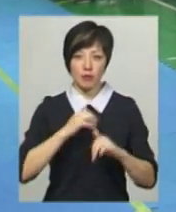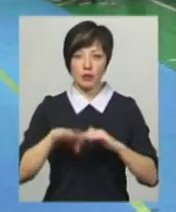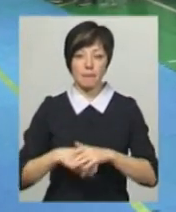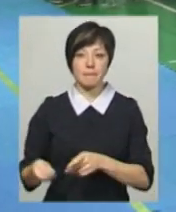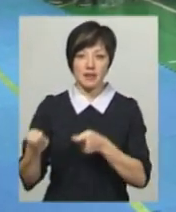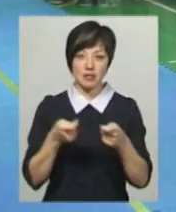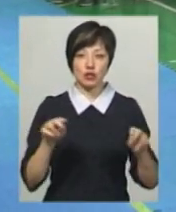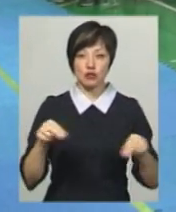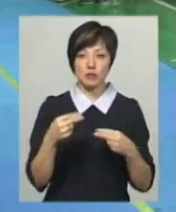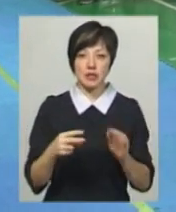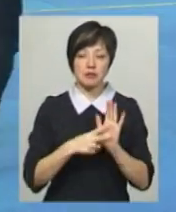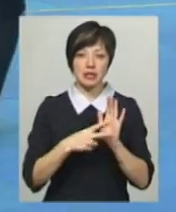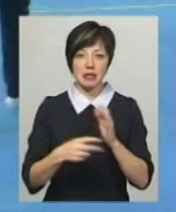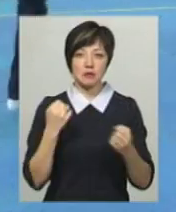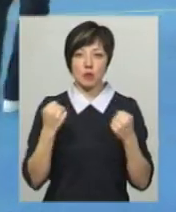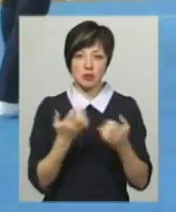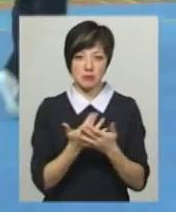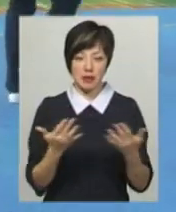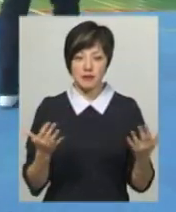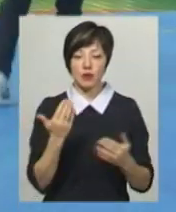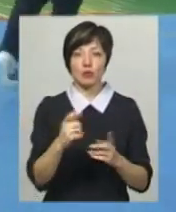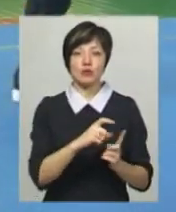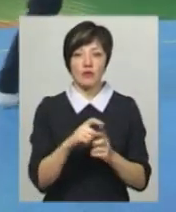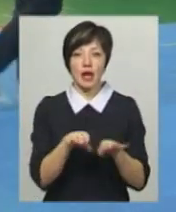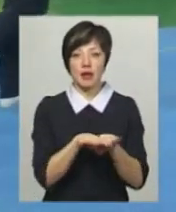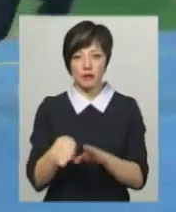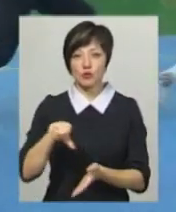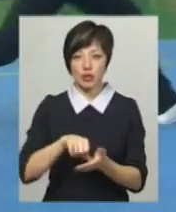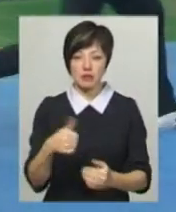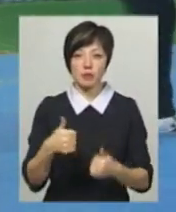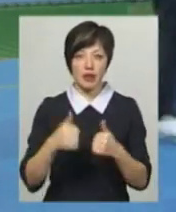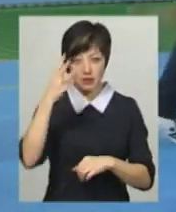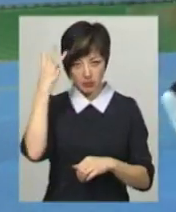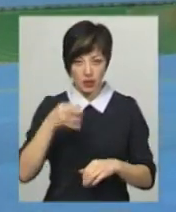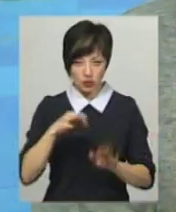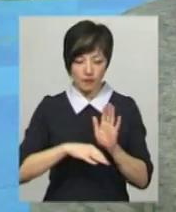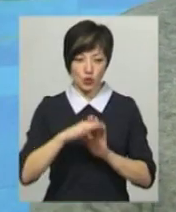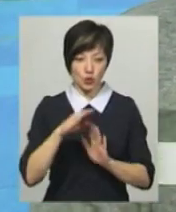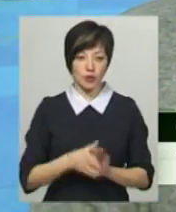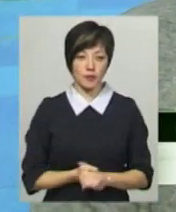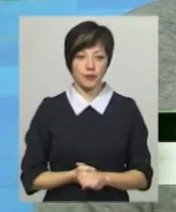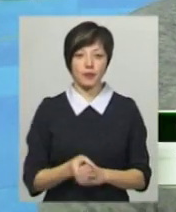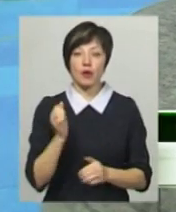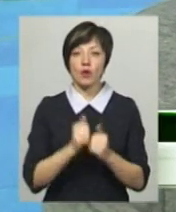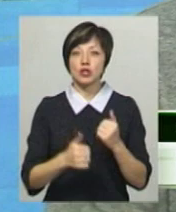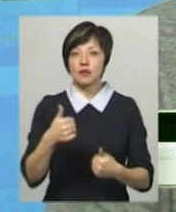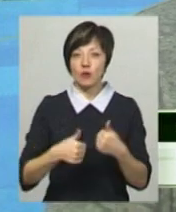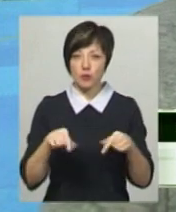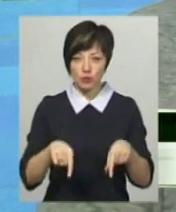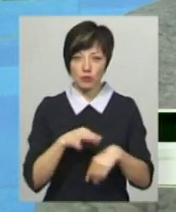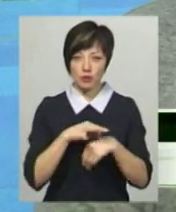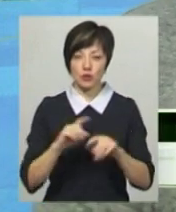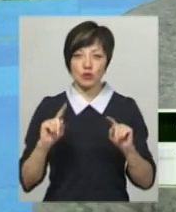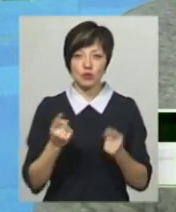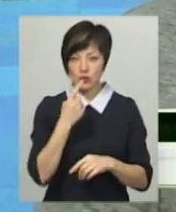привезли на чемпіонат області 70 спортсменів. За його словами, рівень учасників змагань з Хмельниччини високий. Кожен двобій, який тут проходить, в